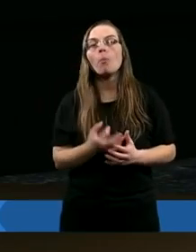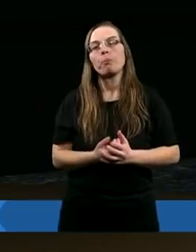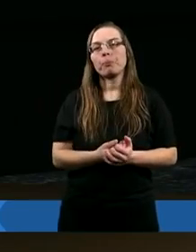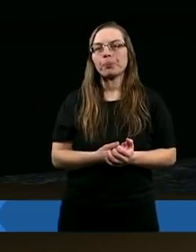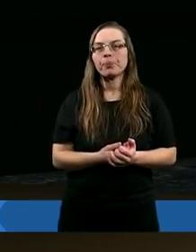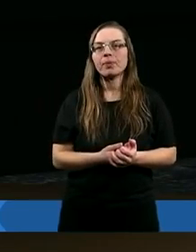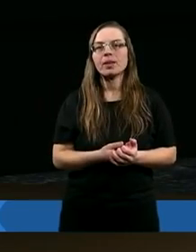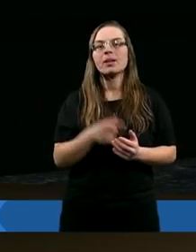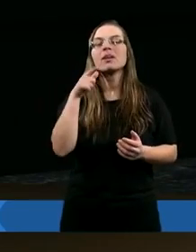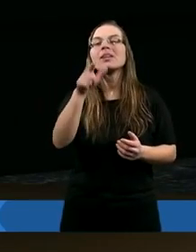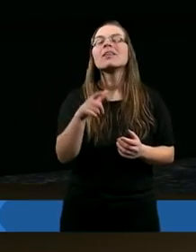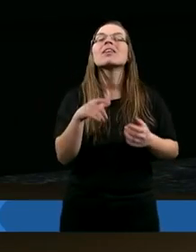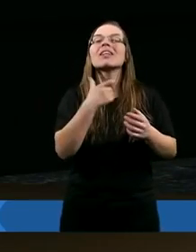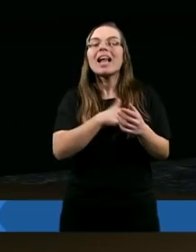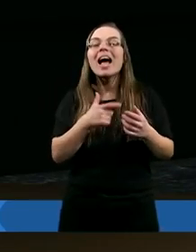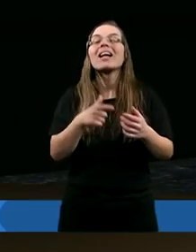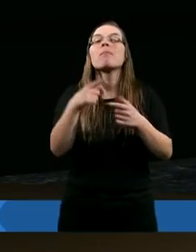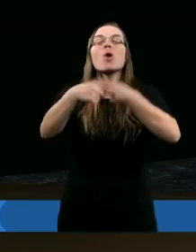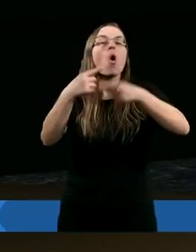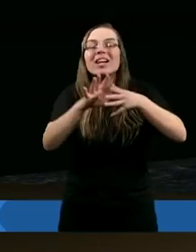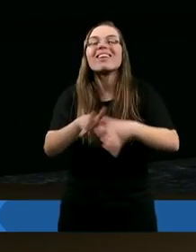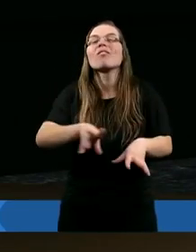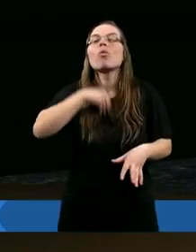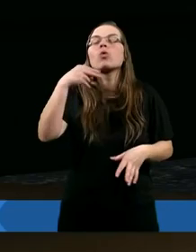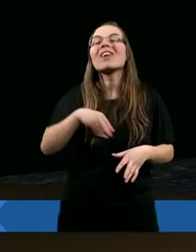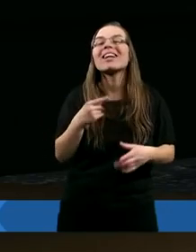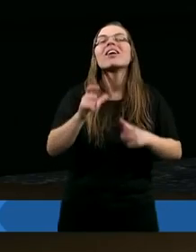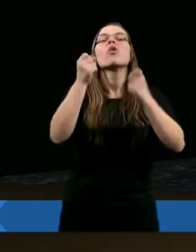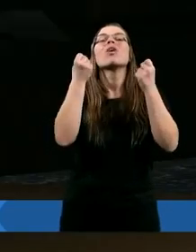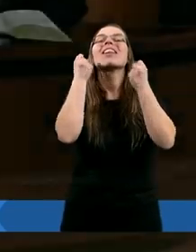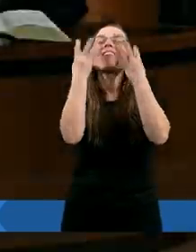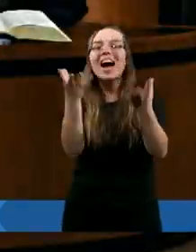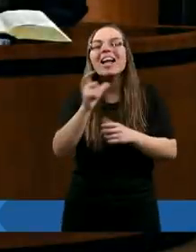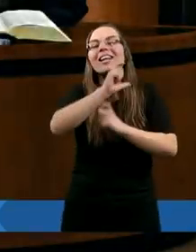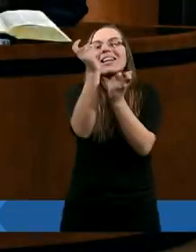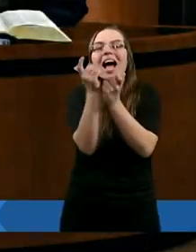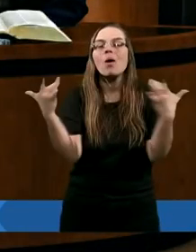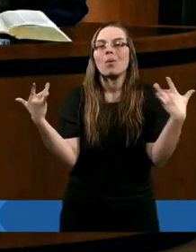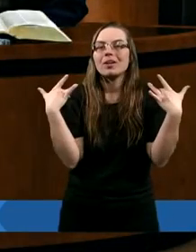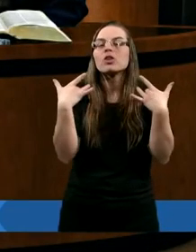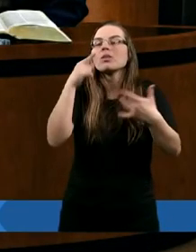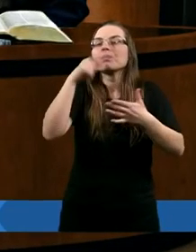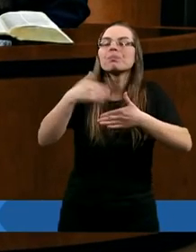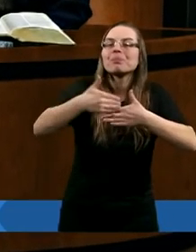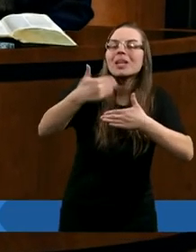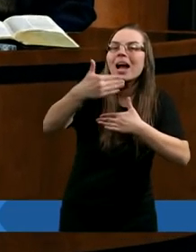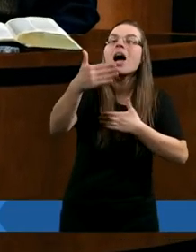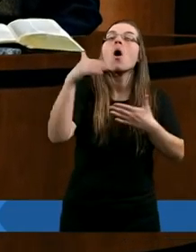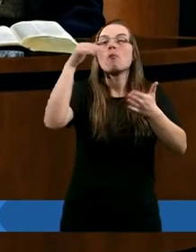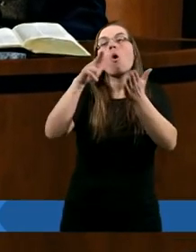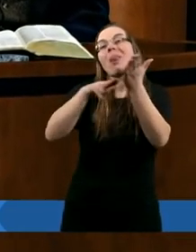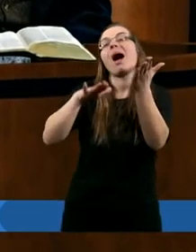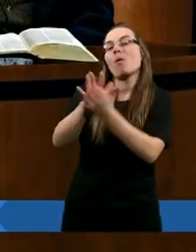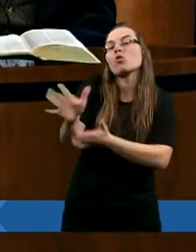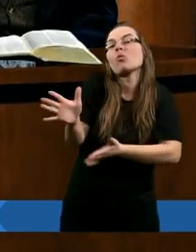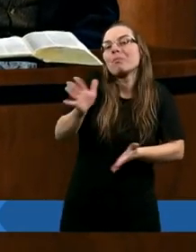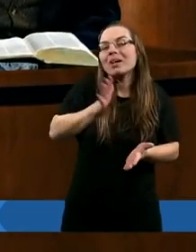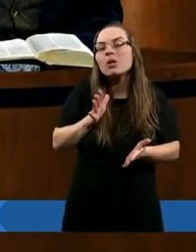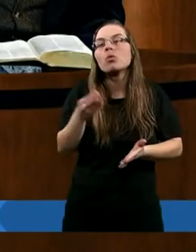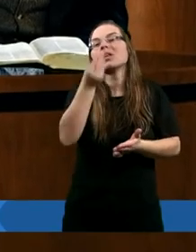bo proces uświęcenia trwa całe życie. Być może on był na początku i jeszcze